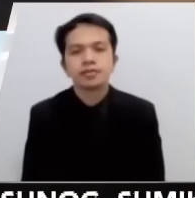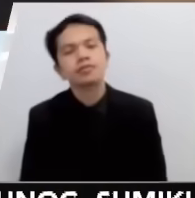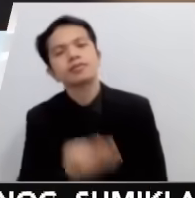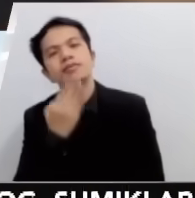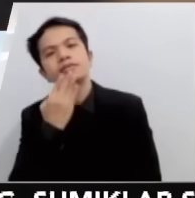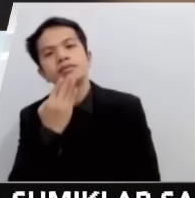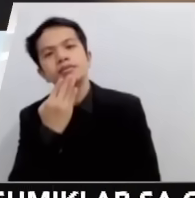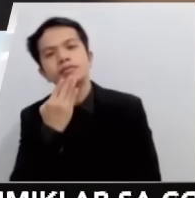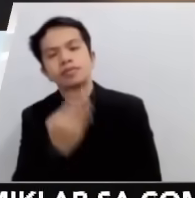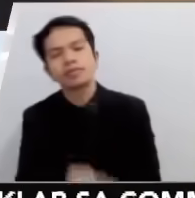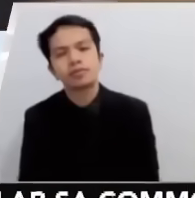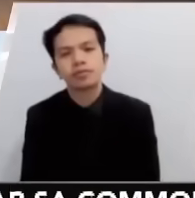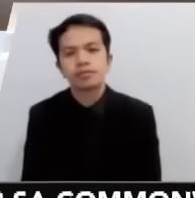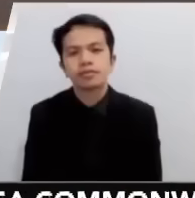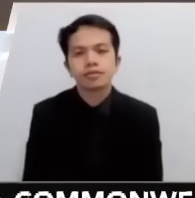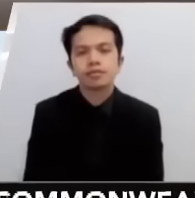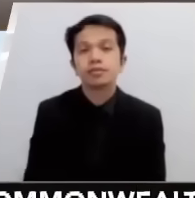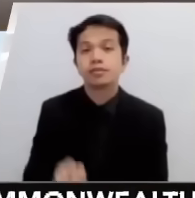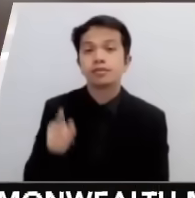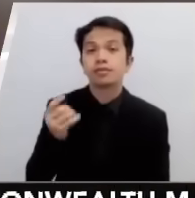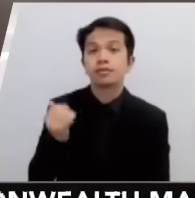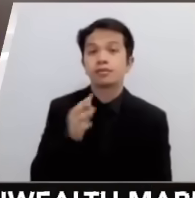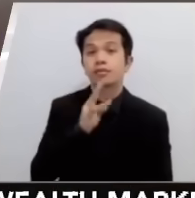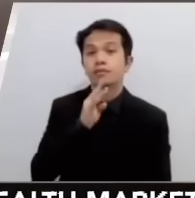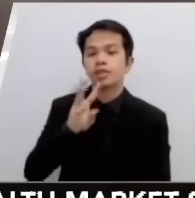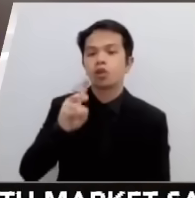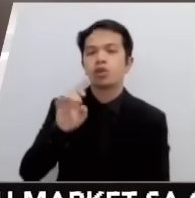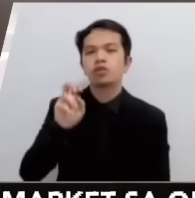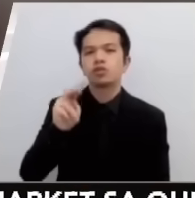si spokes person Winston